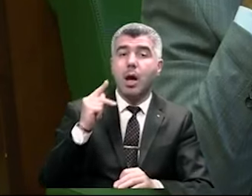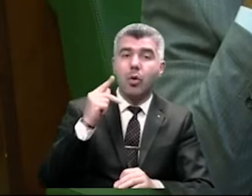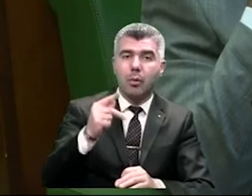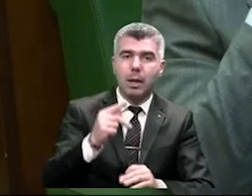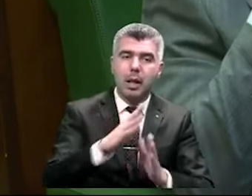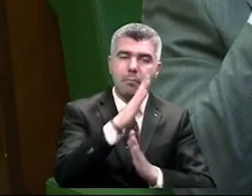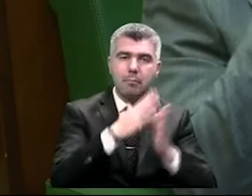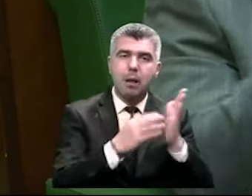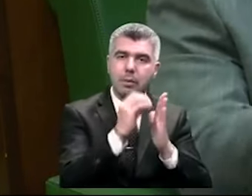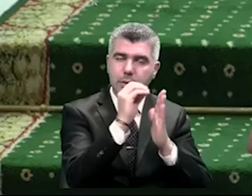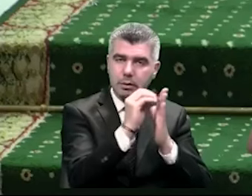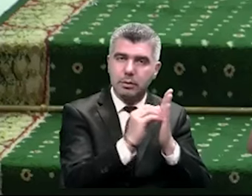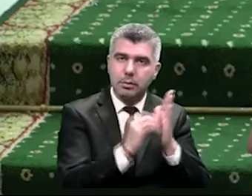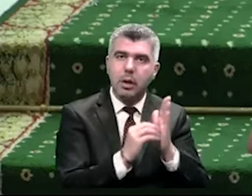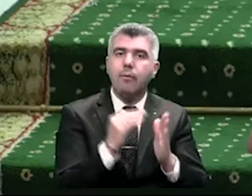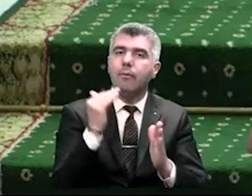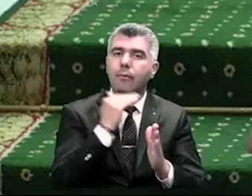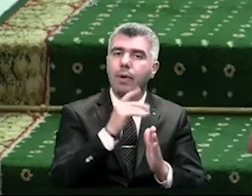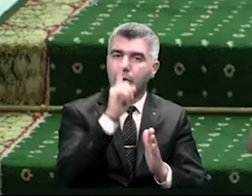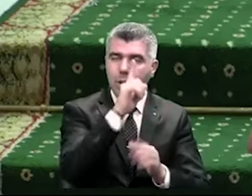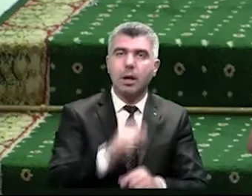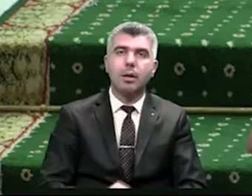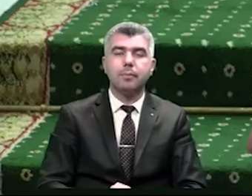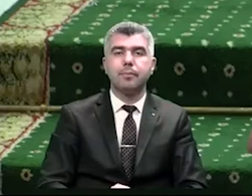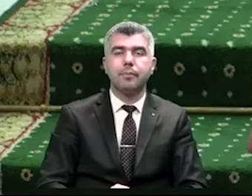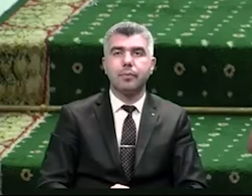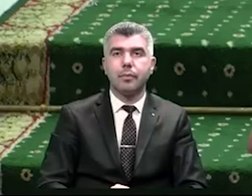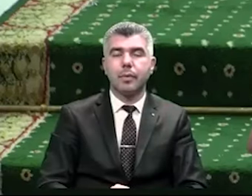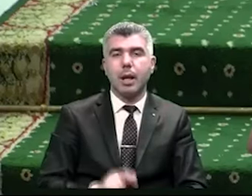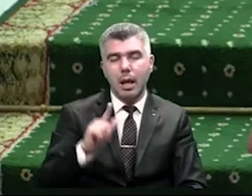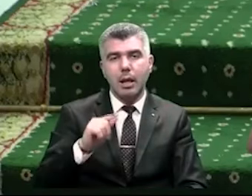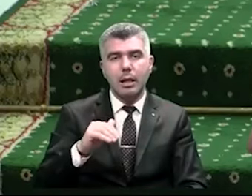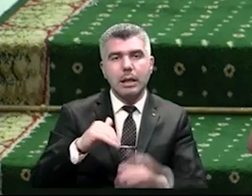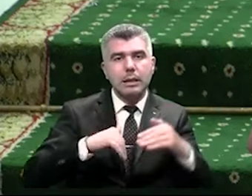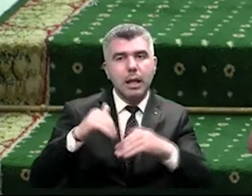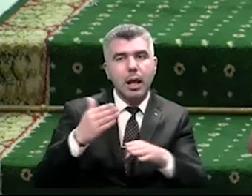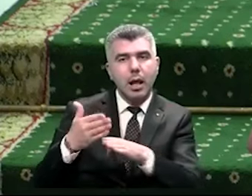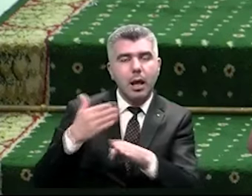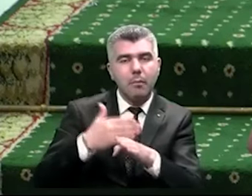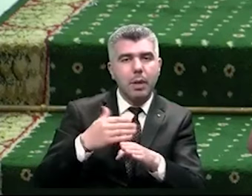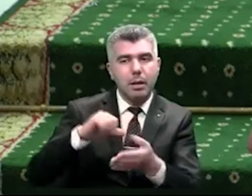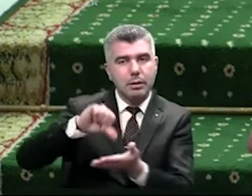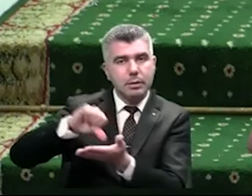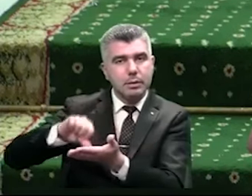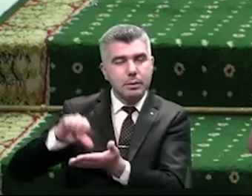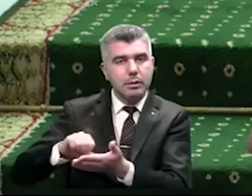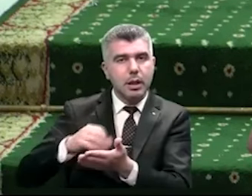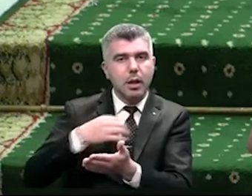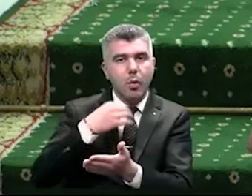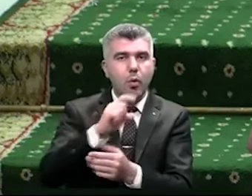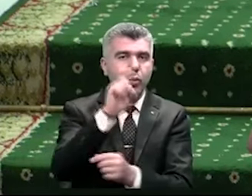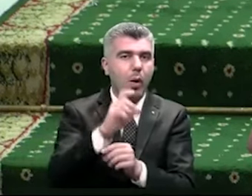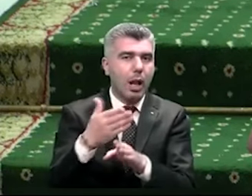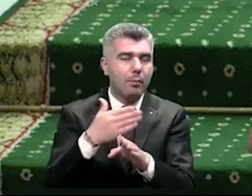برمج العديد منها ان شاء الله ونسرع في انجازها ومها الطرق اللي تفضلت بها المقاطع الطرقيه اللي تفضلت